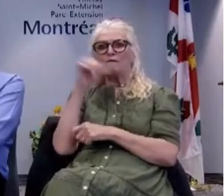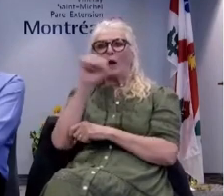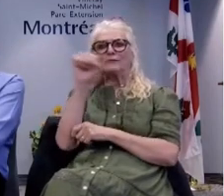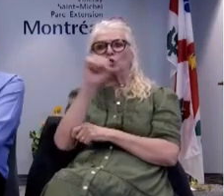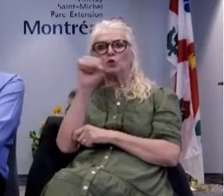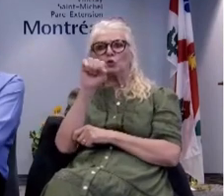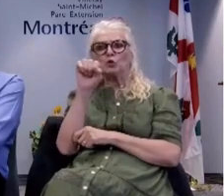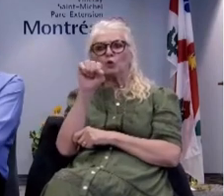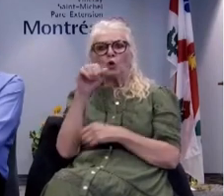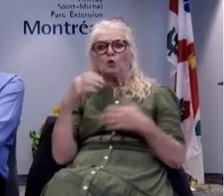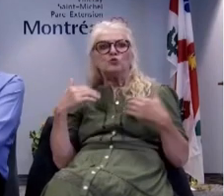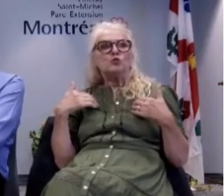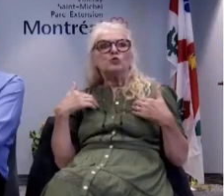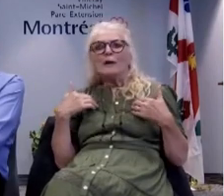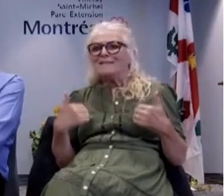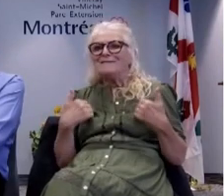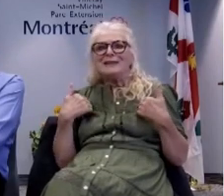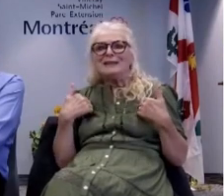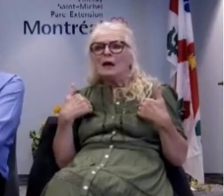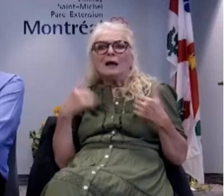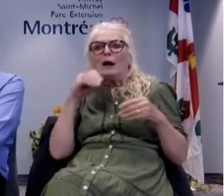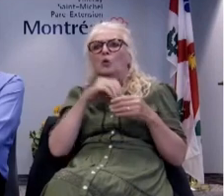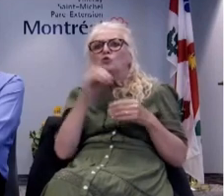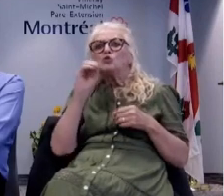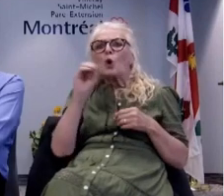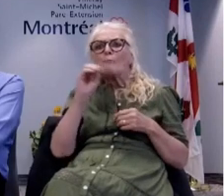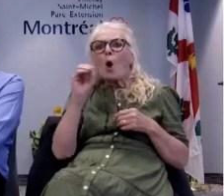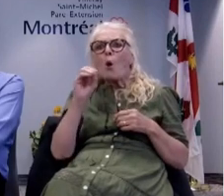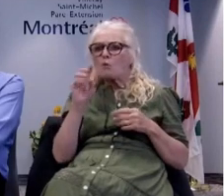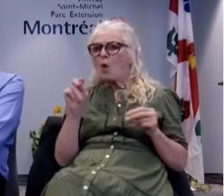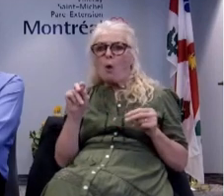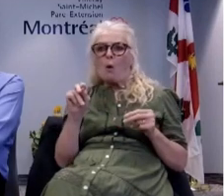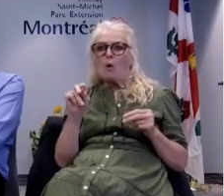dans un Outremont, Westmont. On ne vit pas là. C'est un quartier...